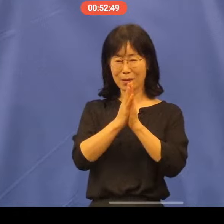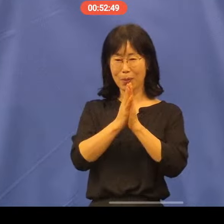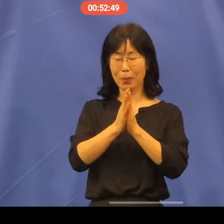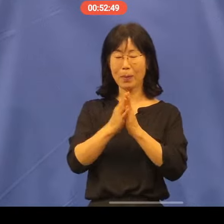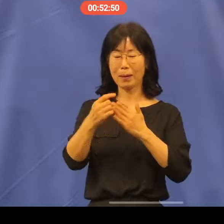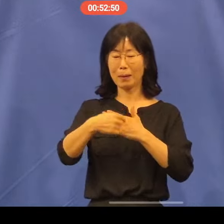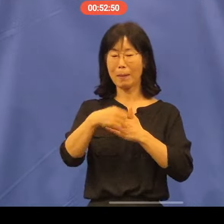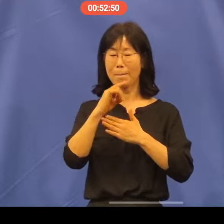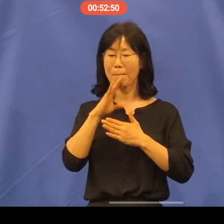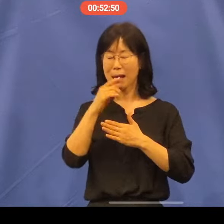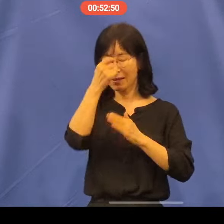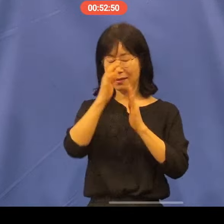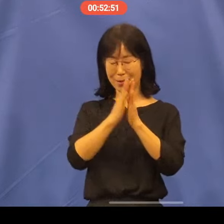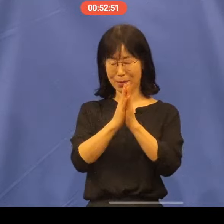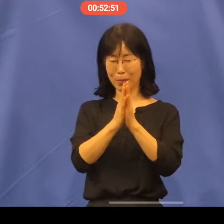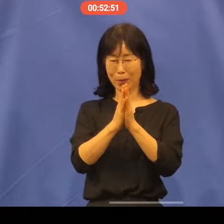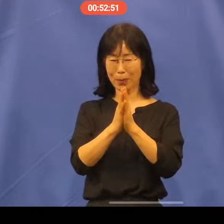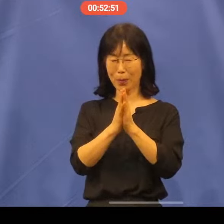별 차이가 없는.